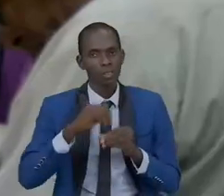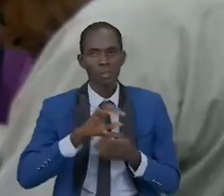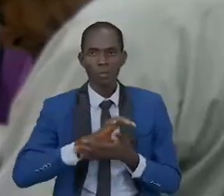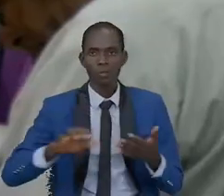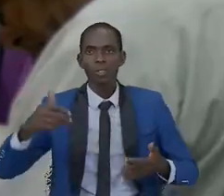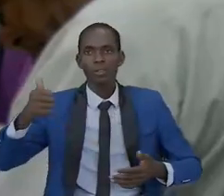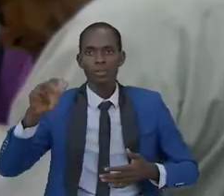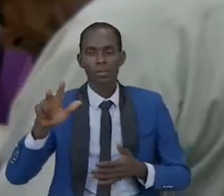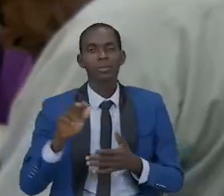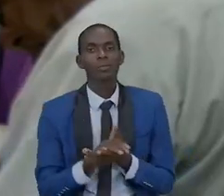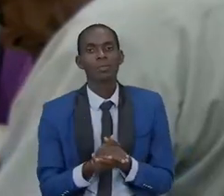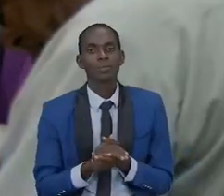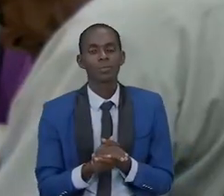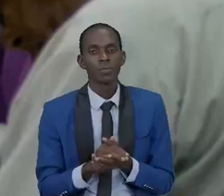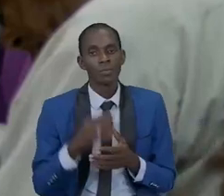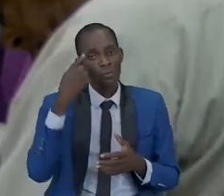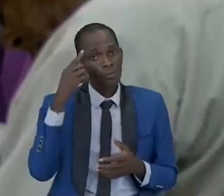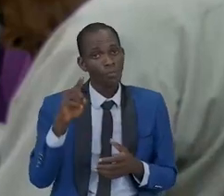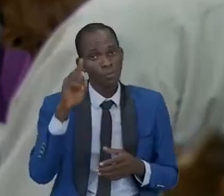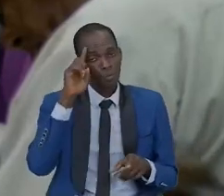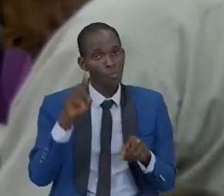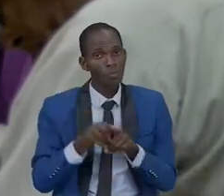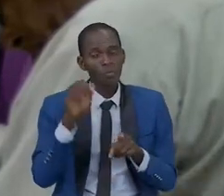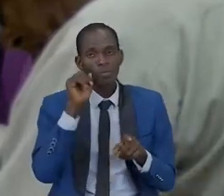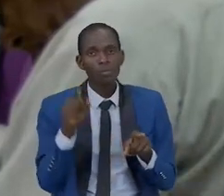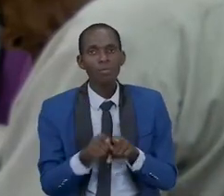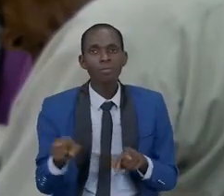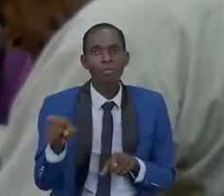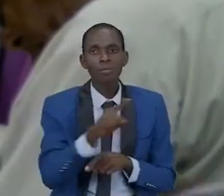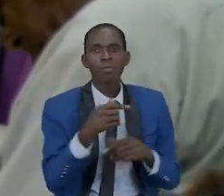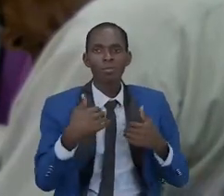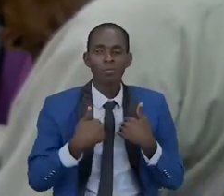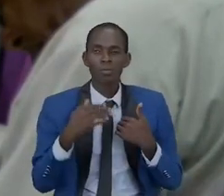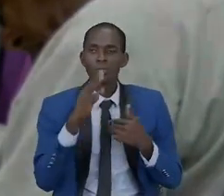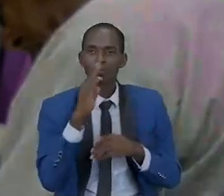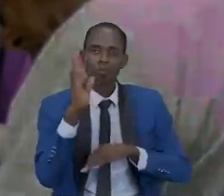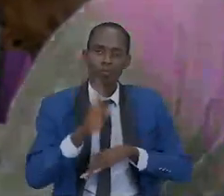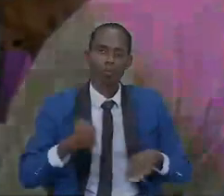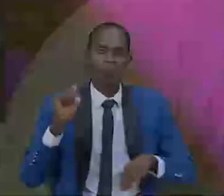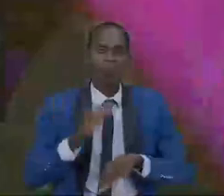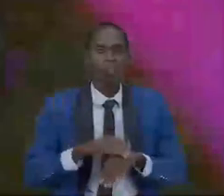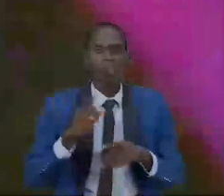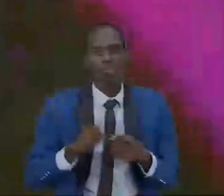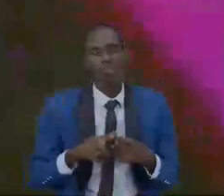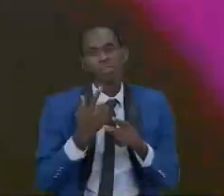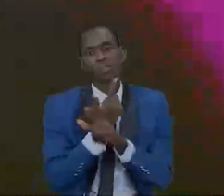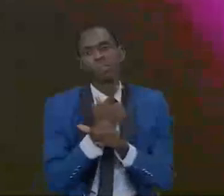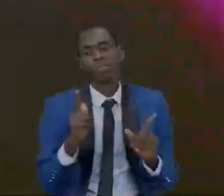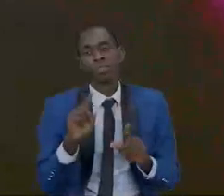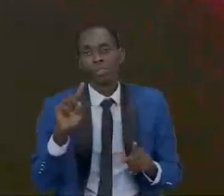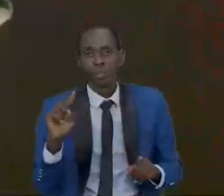Gala chapitre 5 verset 13 frère vous avez été appelés à la liberté